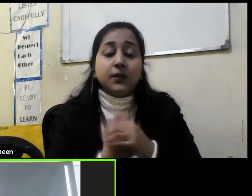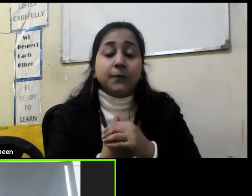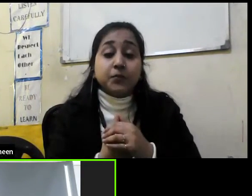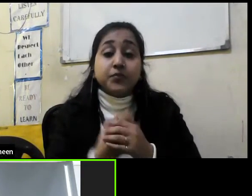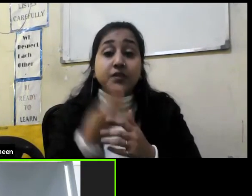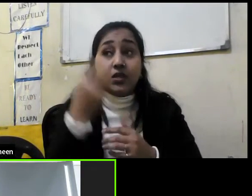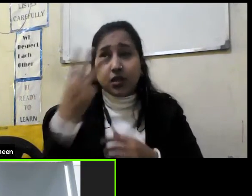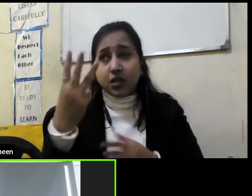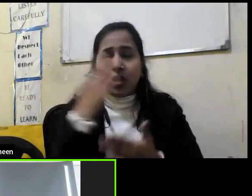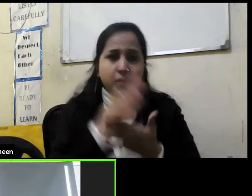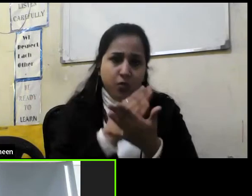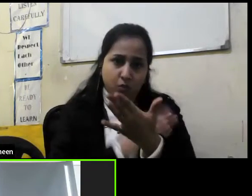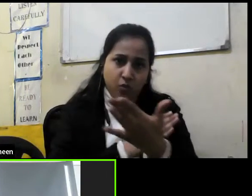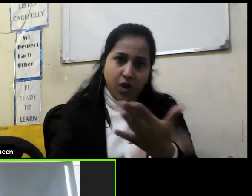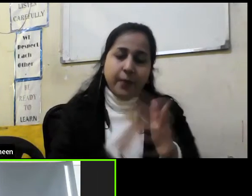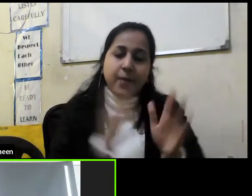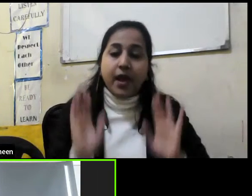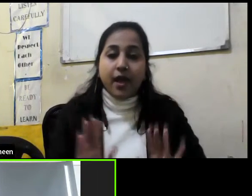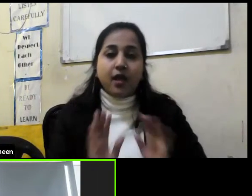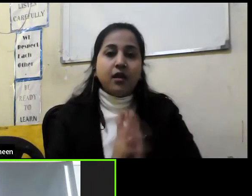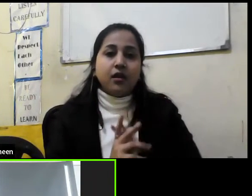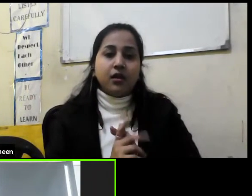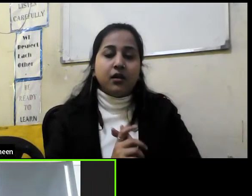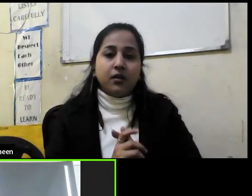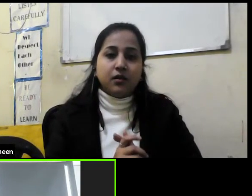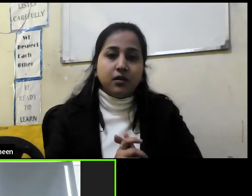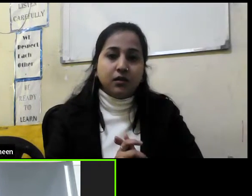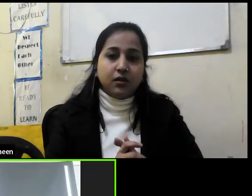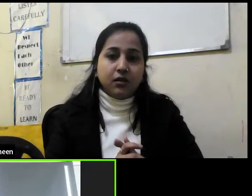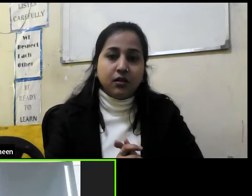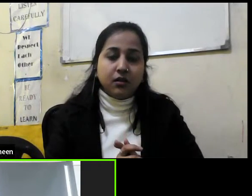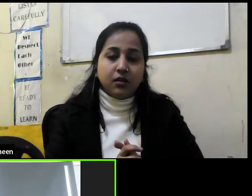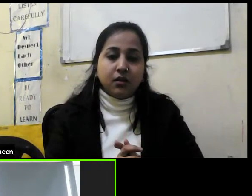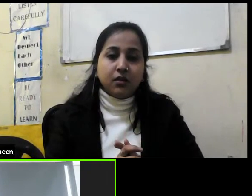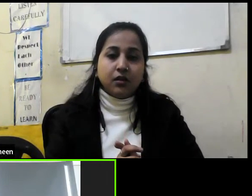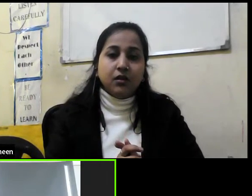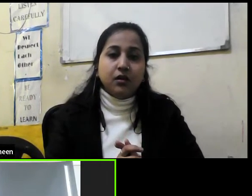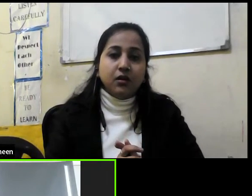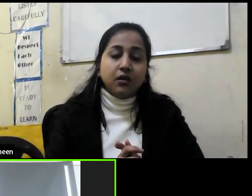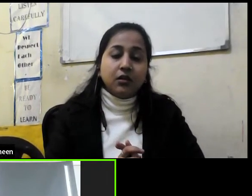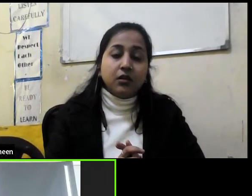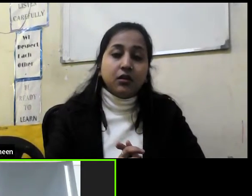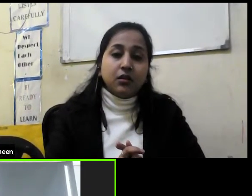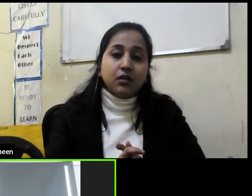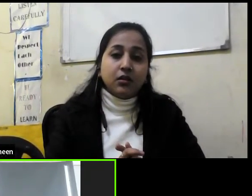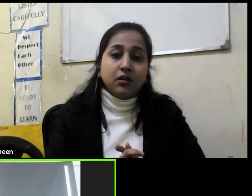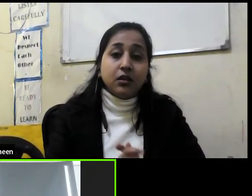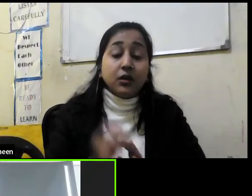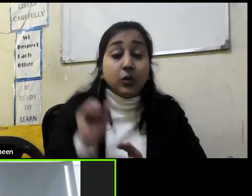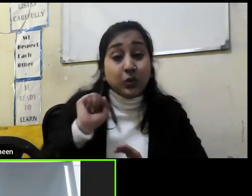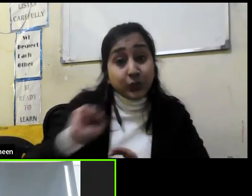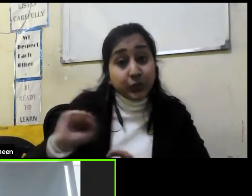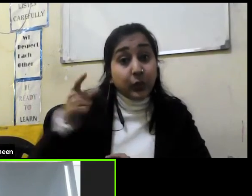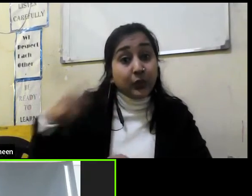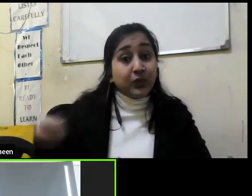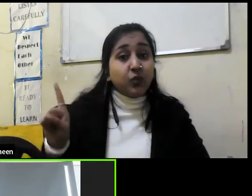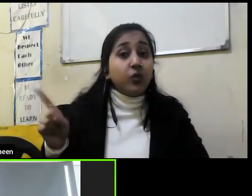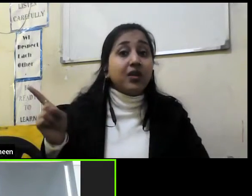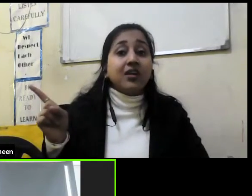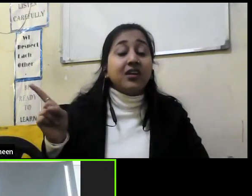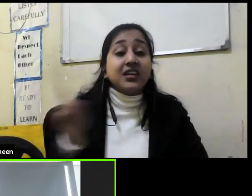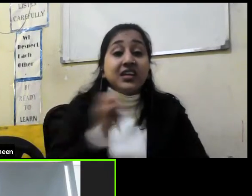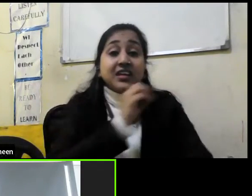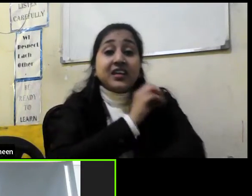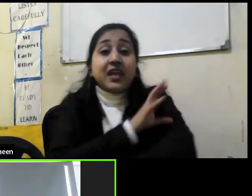3 प्रोग्राम हैं. एक तो जिसको फुल टाइम एंटरप्रेन्योर होना है, लेकिन खुद की कैपेसिटी नहीं है, फाइनेंशियल